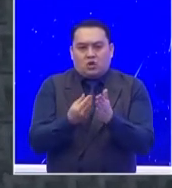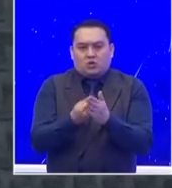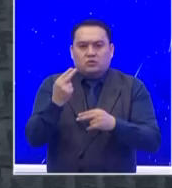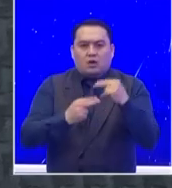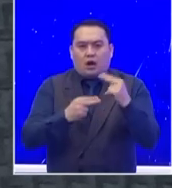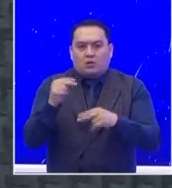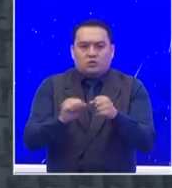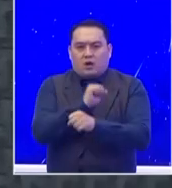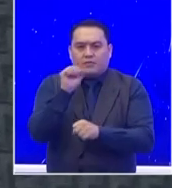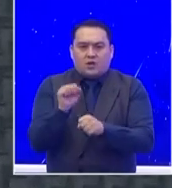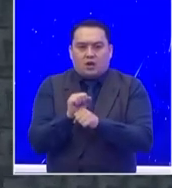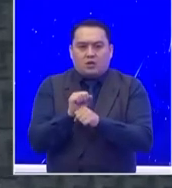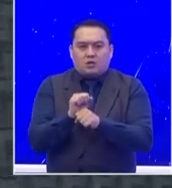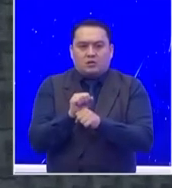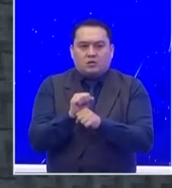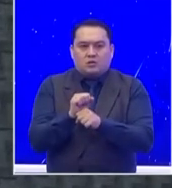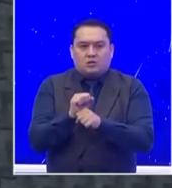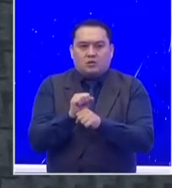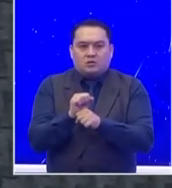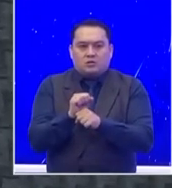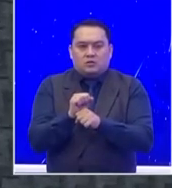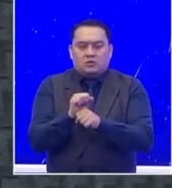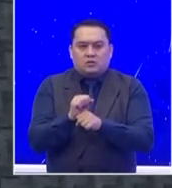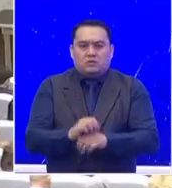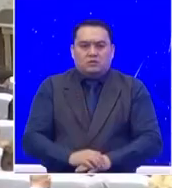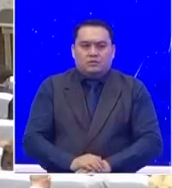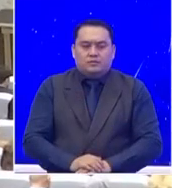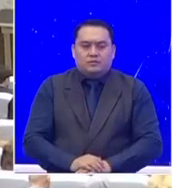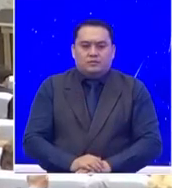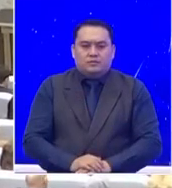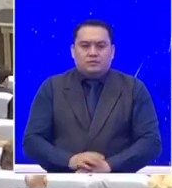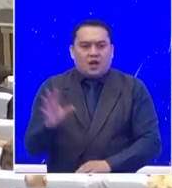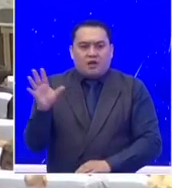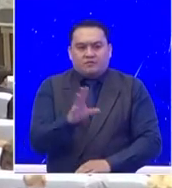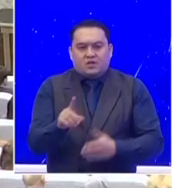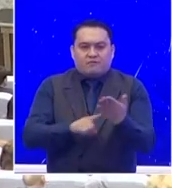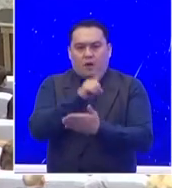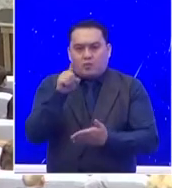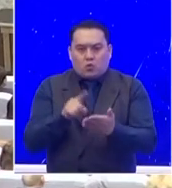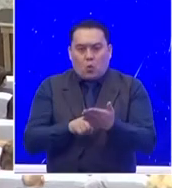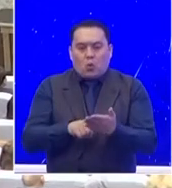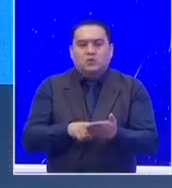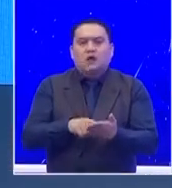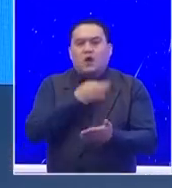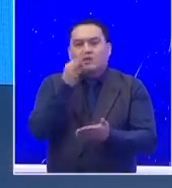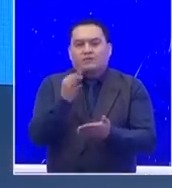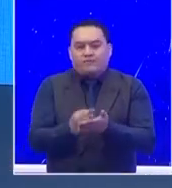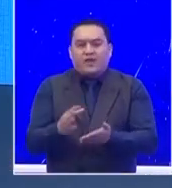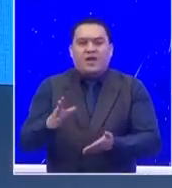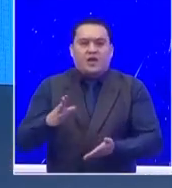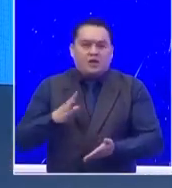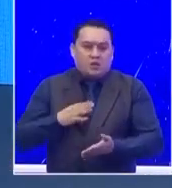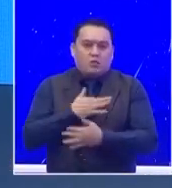денежные средства для строительства полей фильтрации нижней части села Чулакаль. На все вопросы акимам области были даны исчерпывающие ответы.